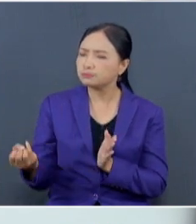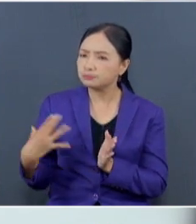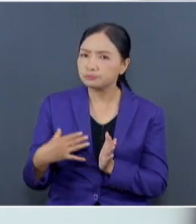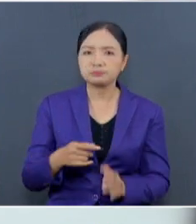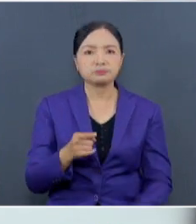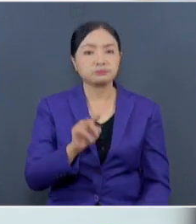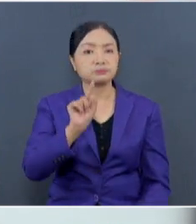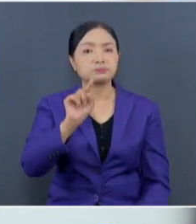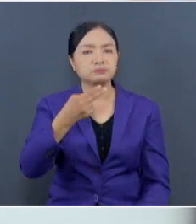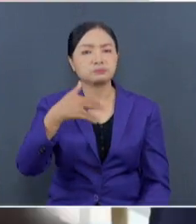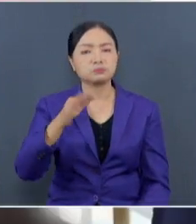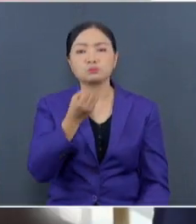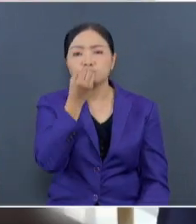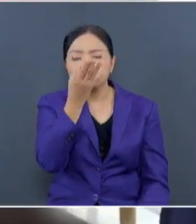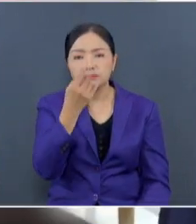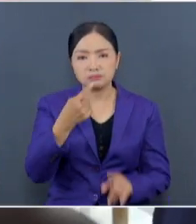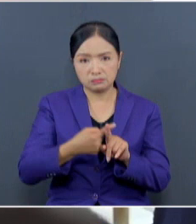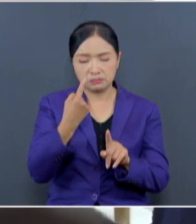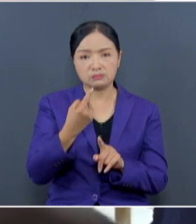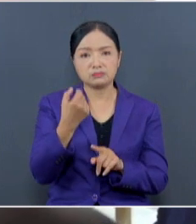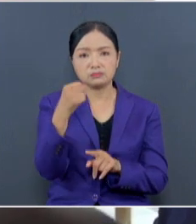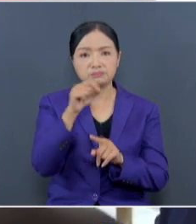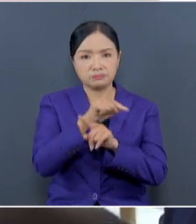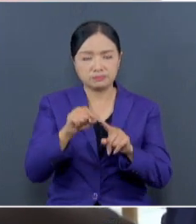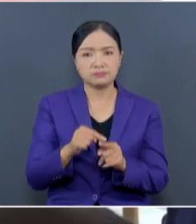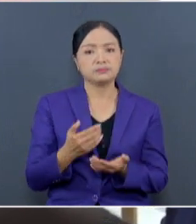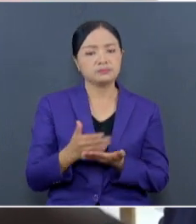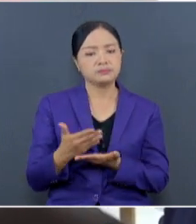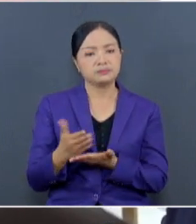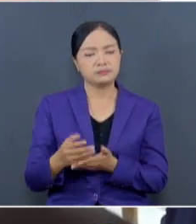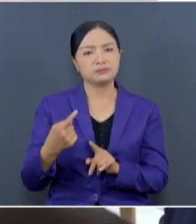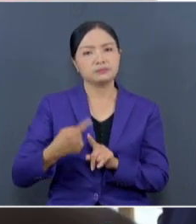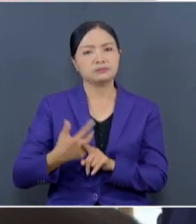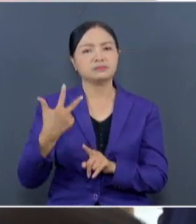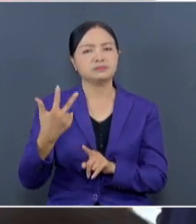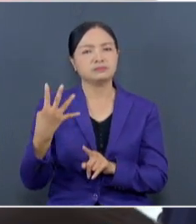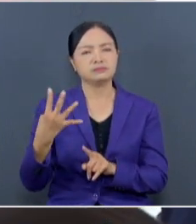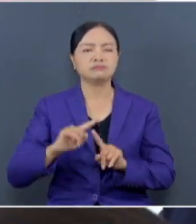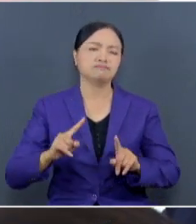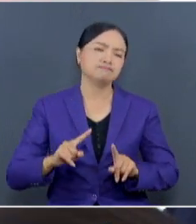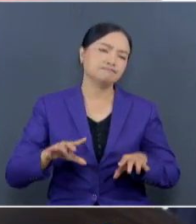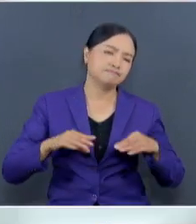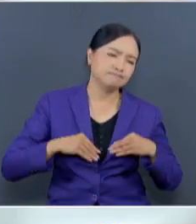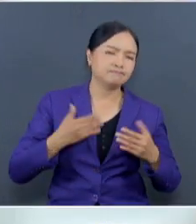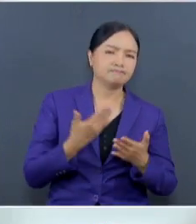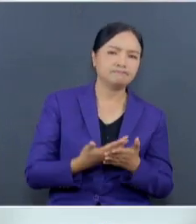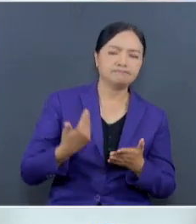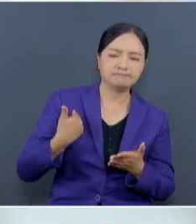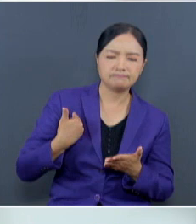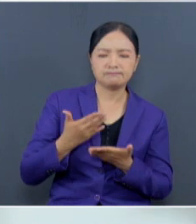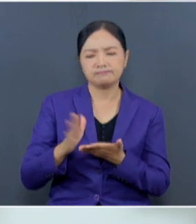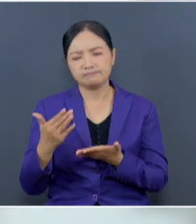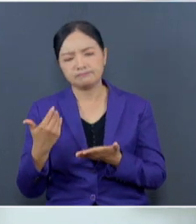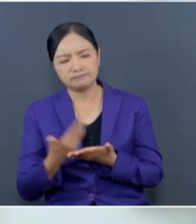บบอยู่ประมาณ10,000 กว่าบาทจ่ายดอกเบี้ยเดือนละ 10% ตอนนี้ใช้หนี้มา 3-4 เดือนแล้วแต่ก็ยอมรับอะบางเดือนก็มีเงินใช้หนี้บางเดือนก็